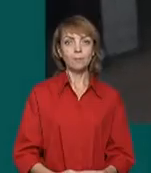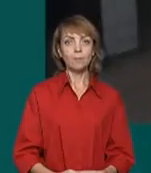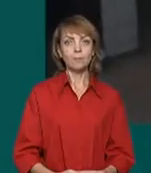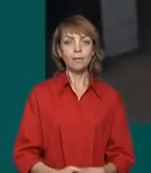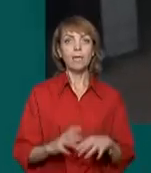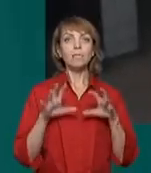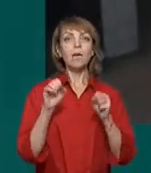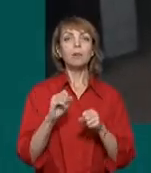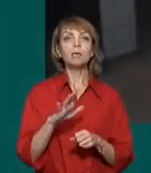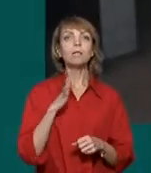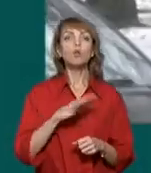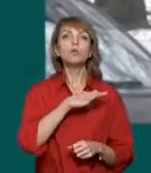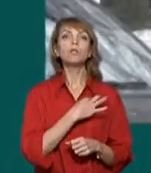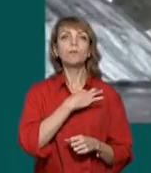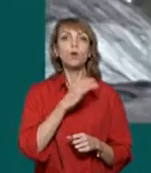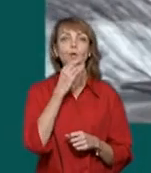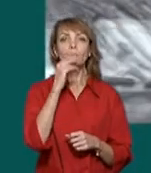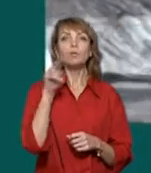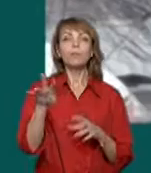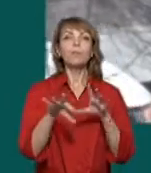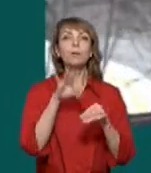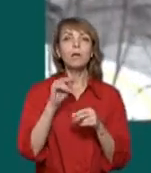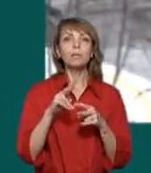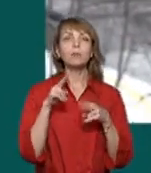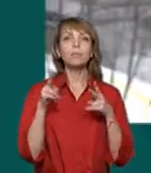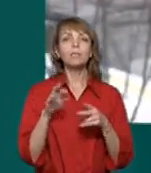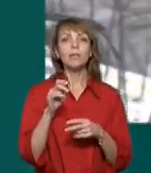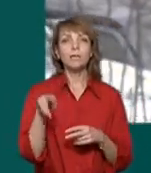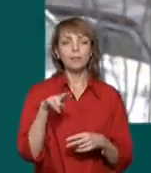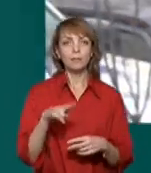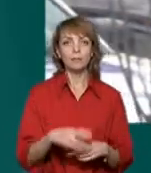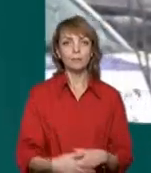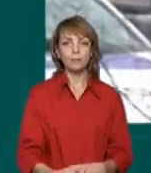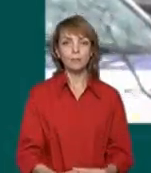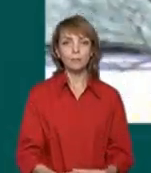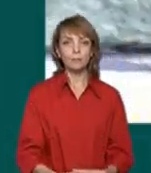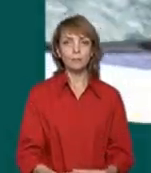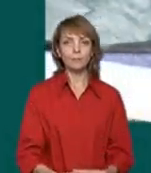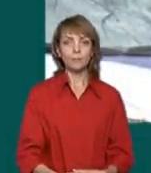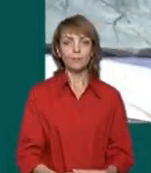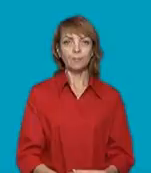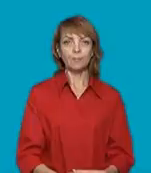Замах на екс-розвідника. Коли підозрюваному вибиратимуть запобіжний захід.